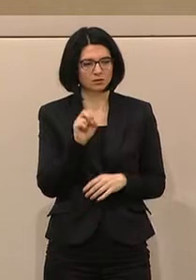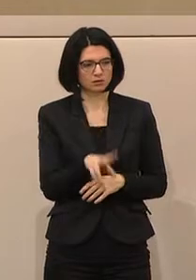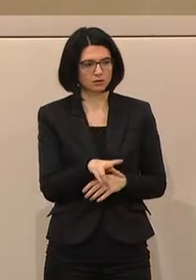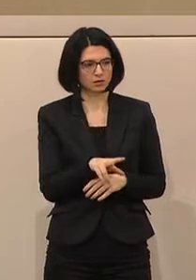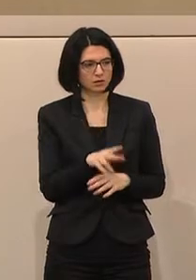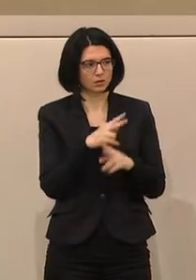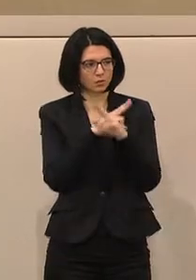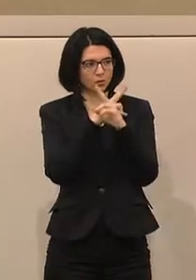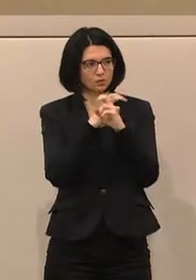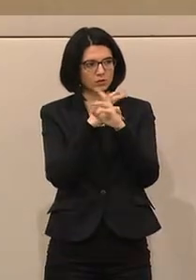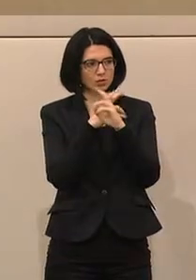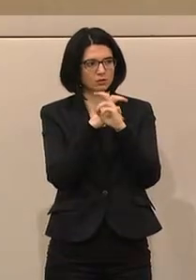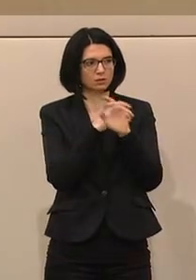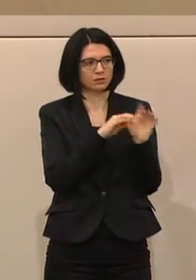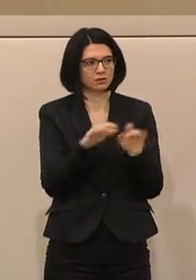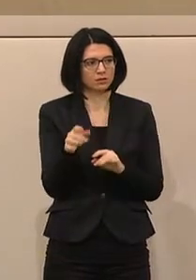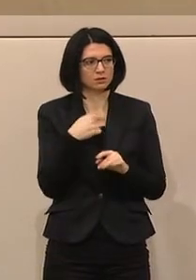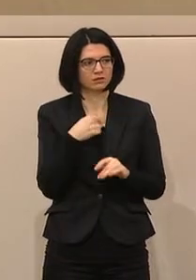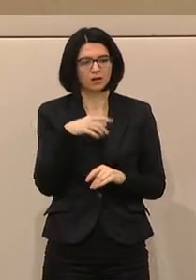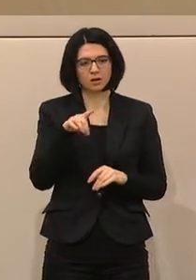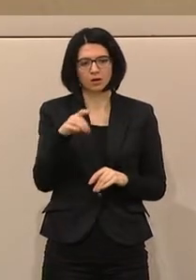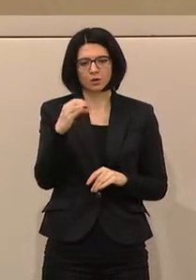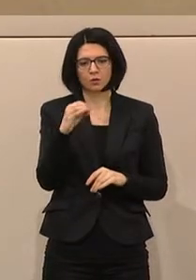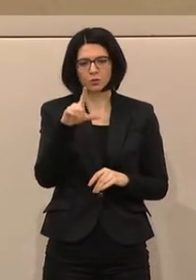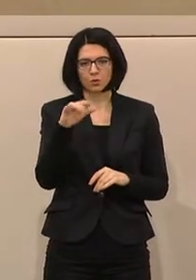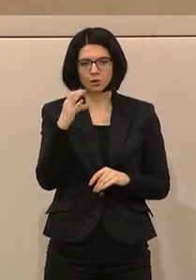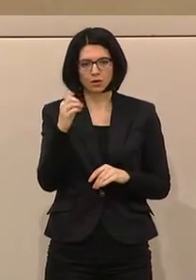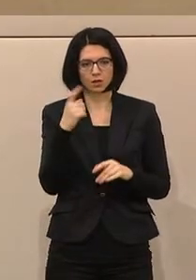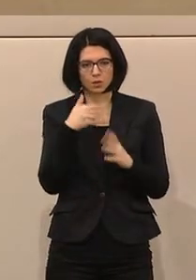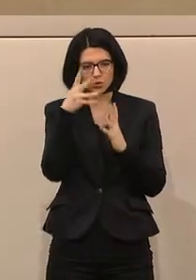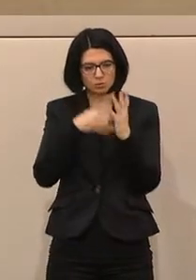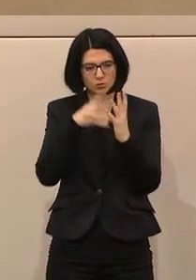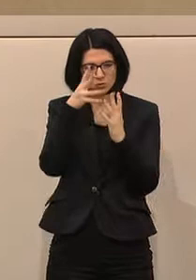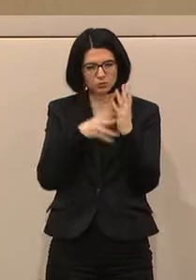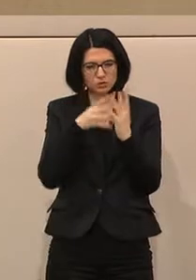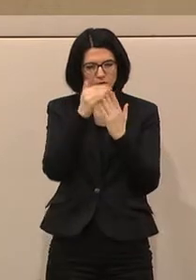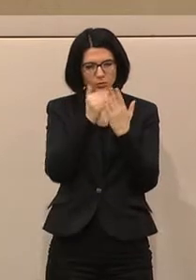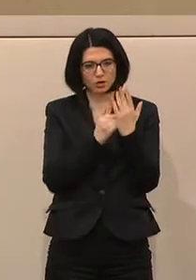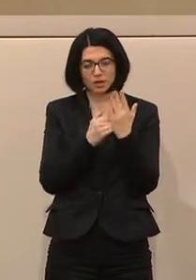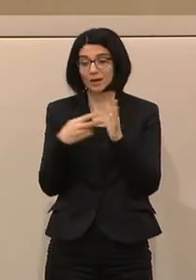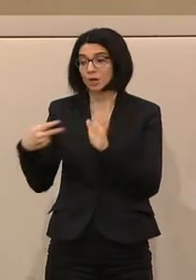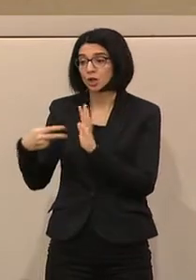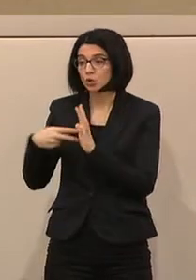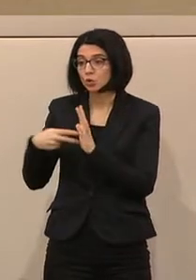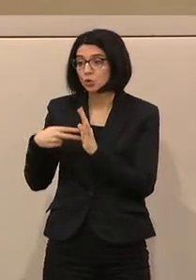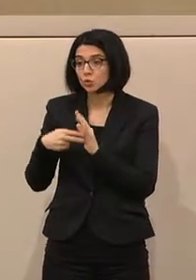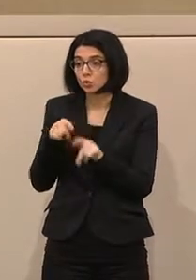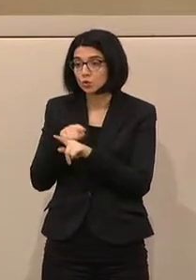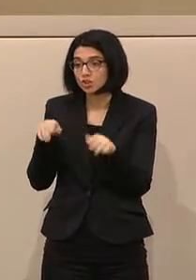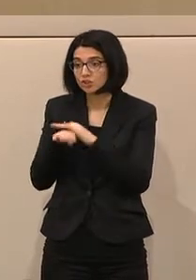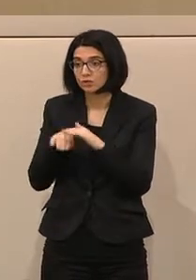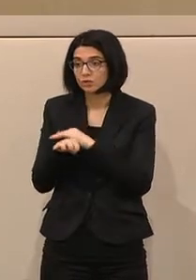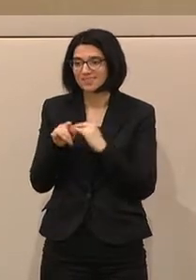2013 in Österreich etablierte Polio-Screening-Programm hat bei syrischen Flüchtlingen Polioviren nachgewiesen,